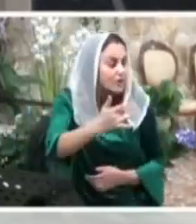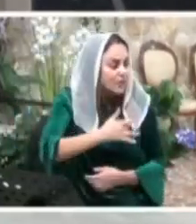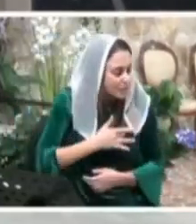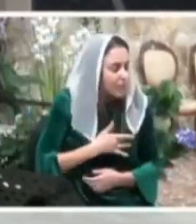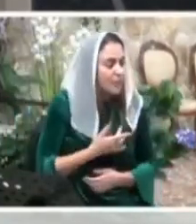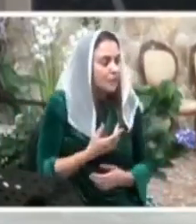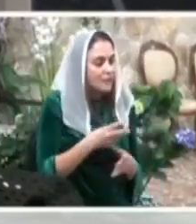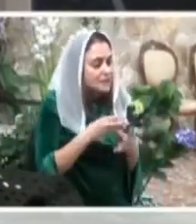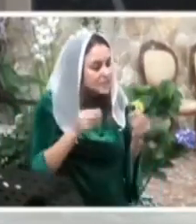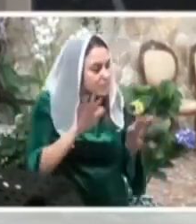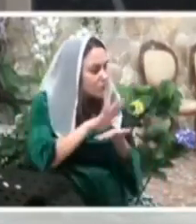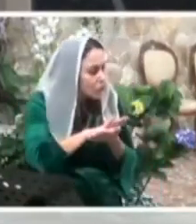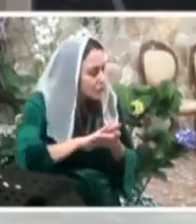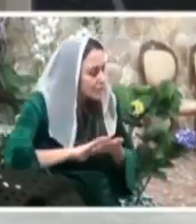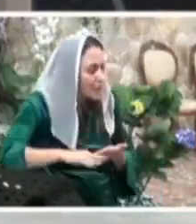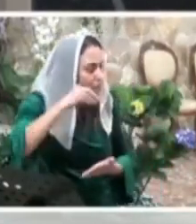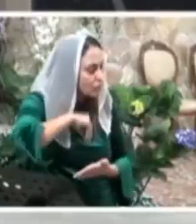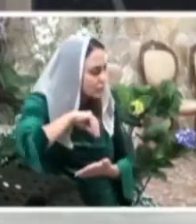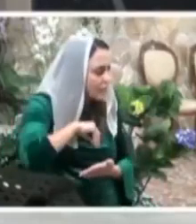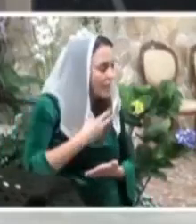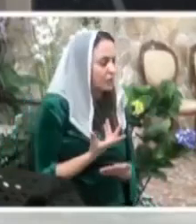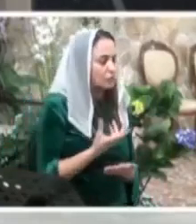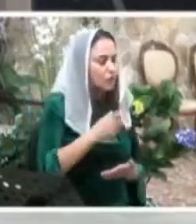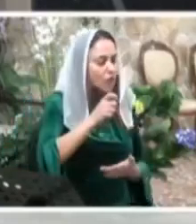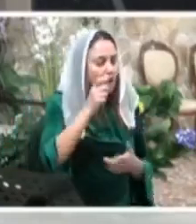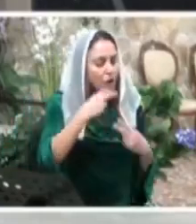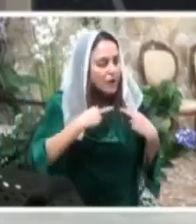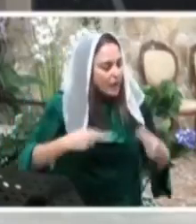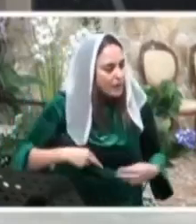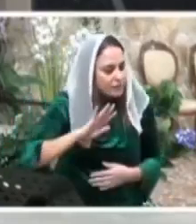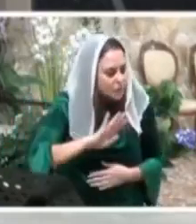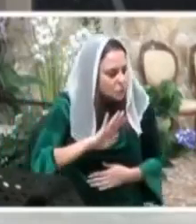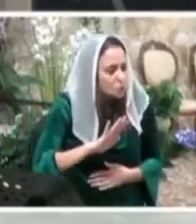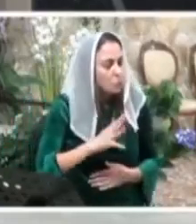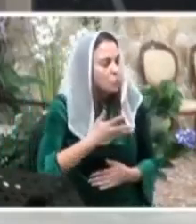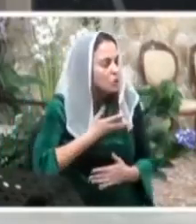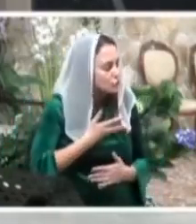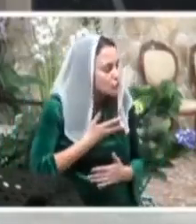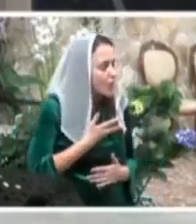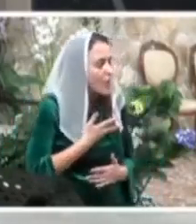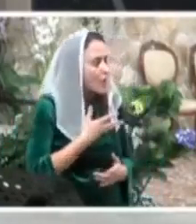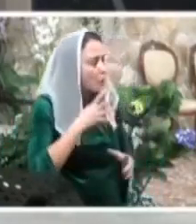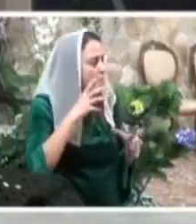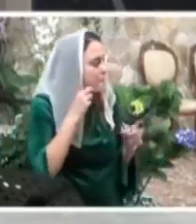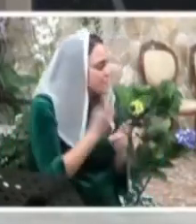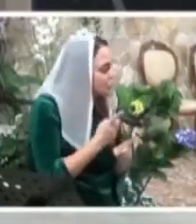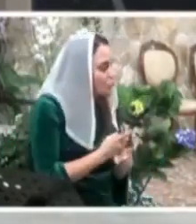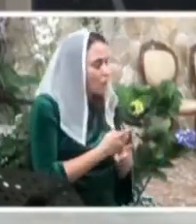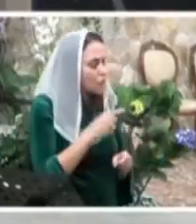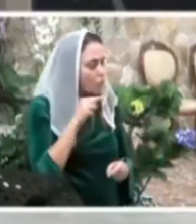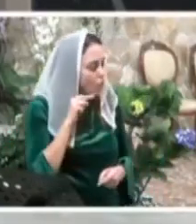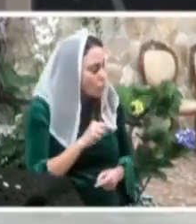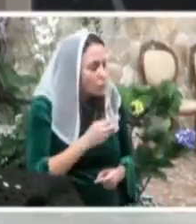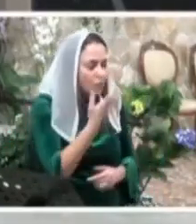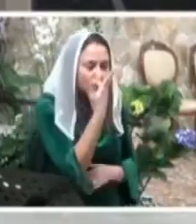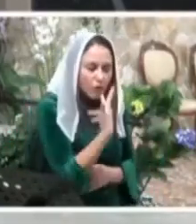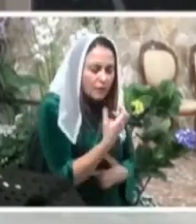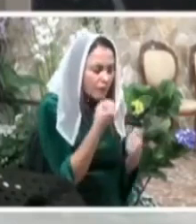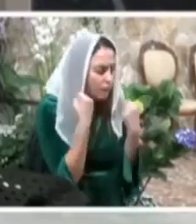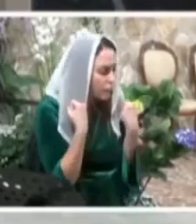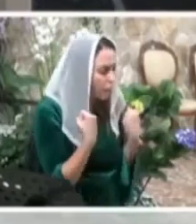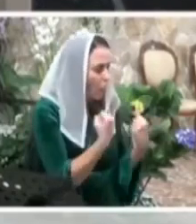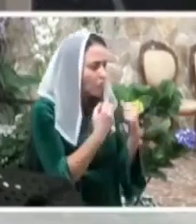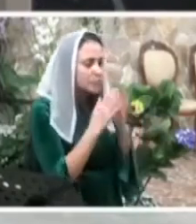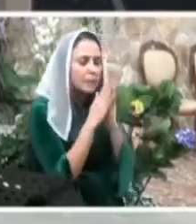impulso spirituale. Nella sua vita c'era un'esigenza evangelistica. Desiderava e pregava